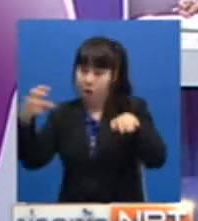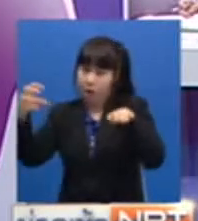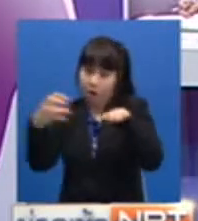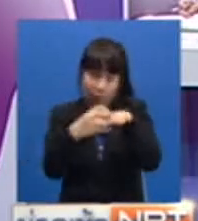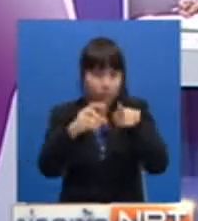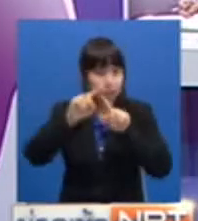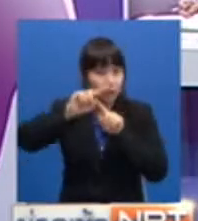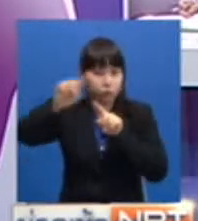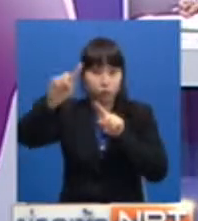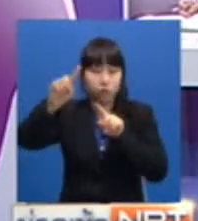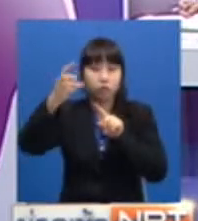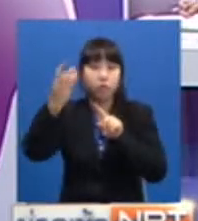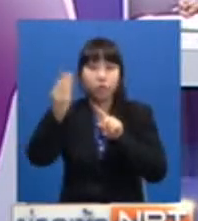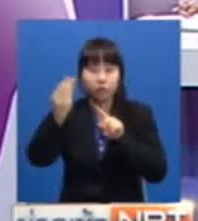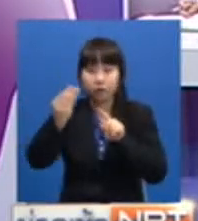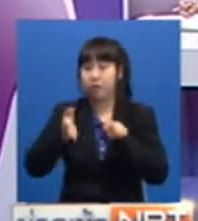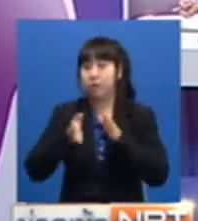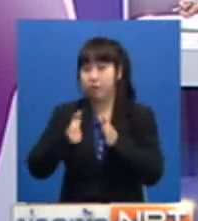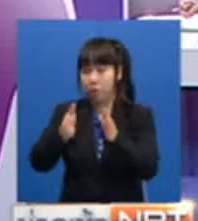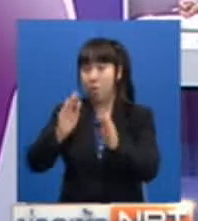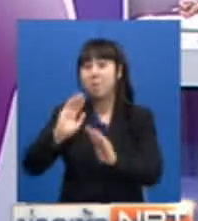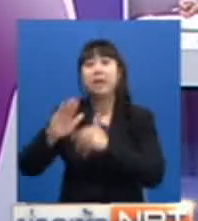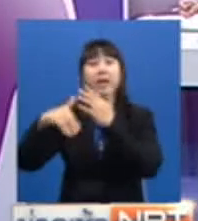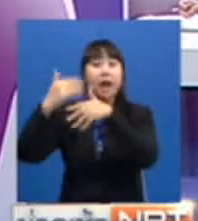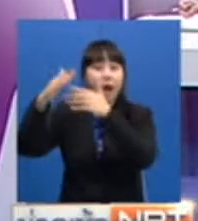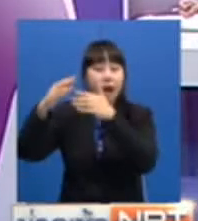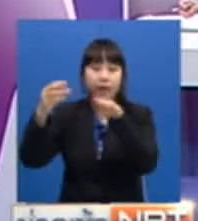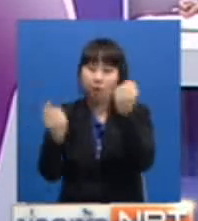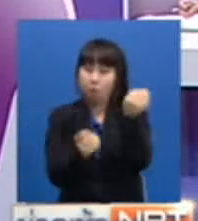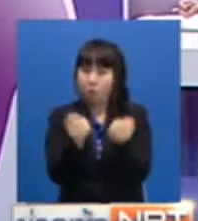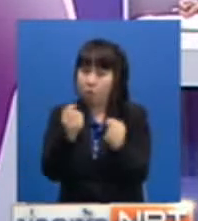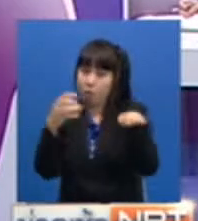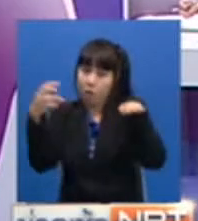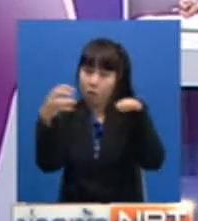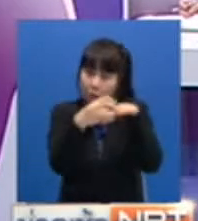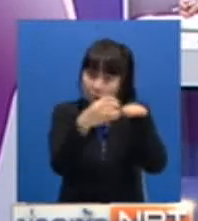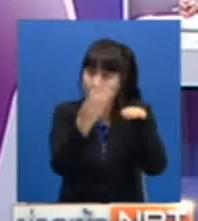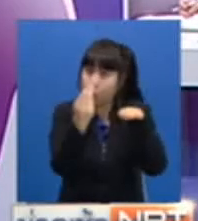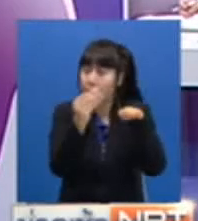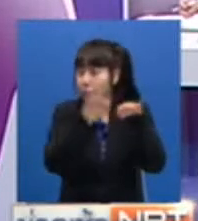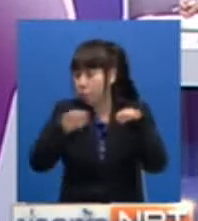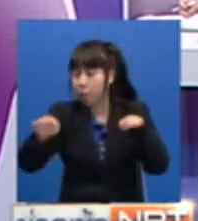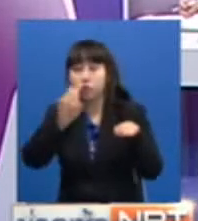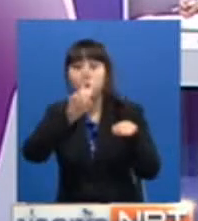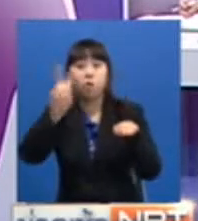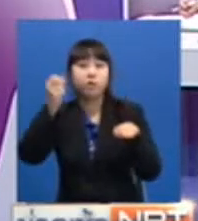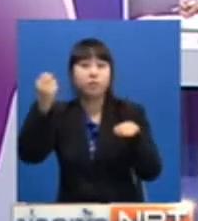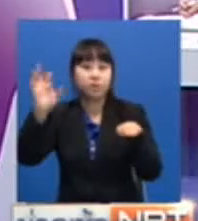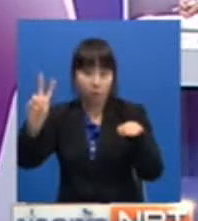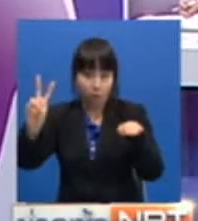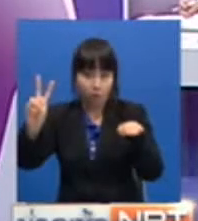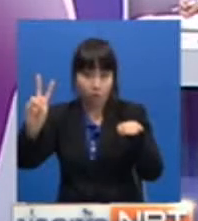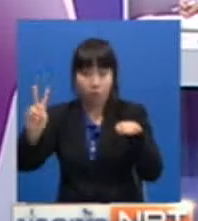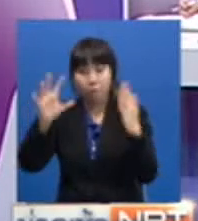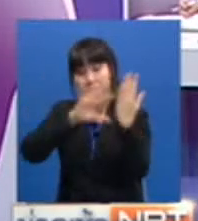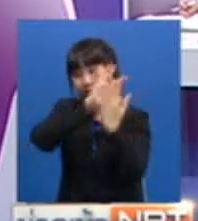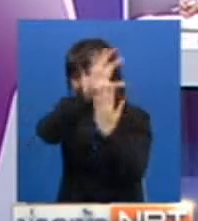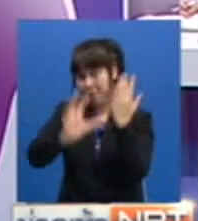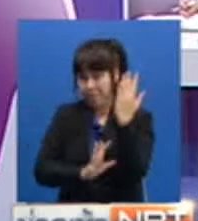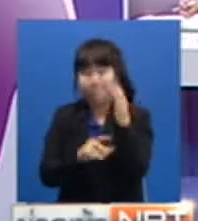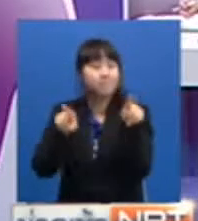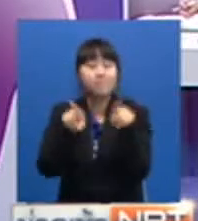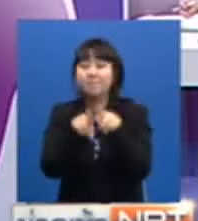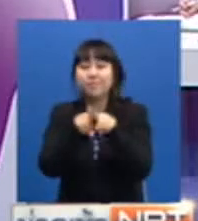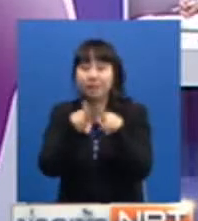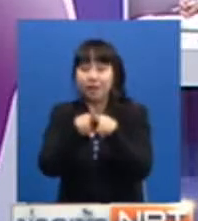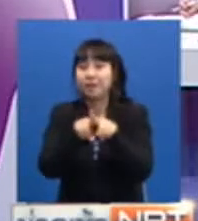ากที่สุดเขาบอกว่าบริเวณถนนพัฒนาการล็อกล้อรถไปถึง212คันส่วนภูมิภาคเองค่ะก็ไม่น้อยไปกว่ากันเท่า